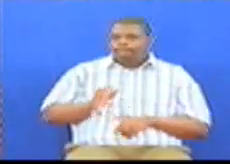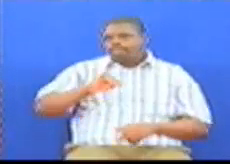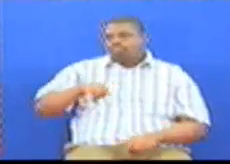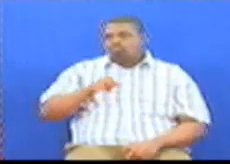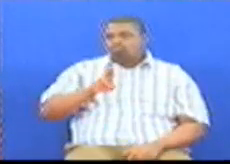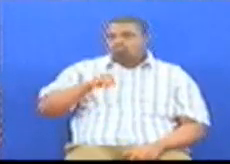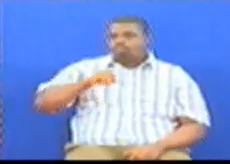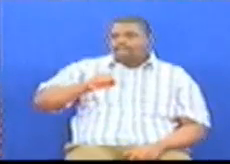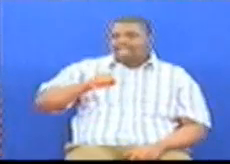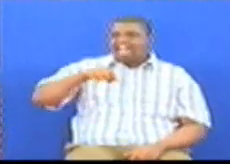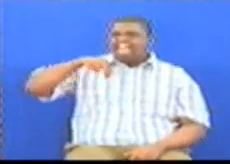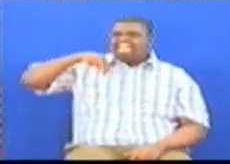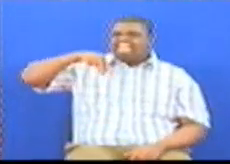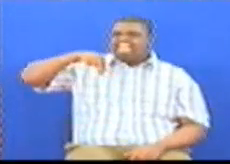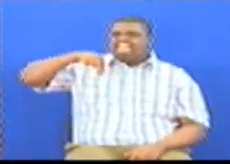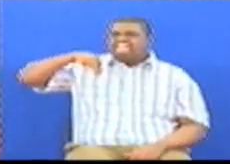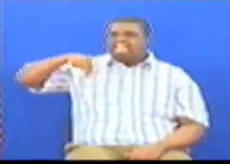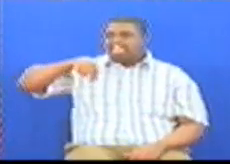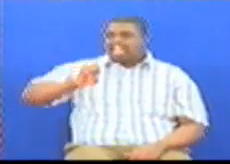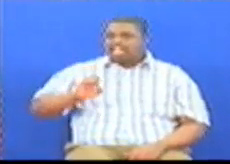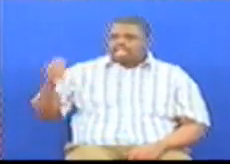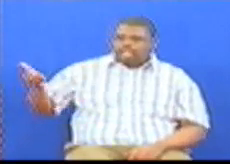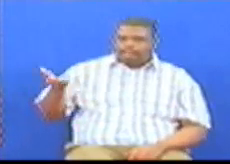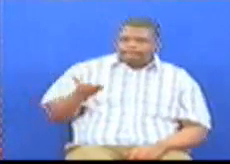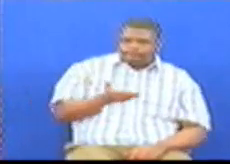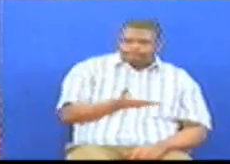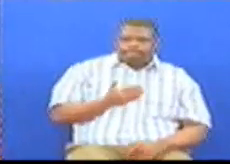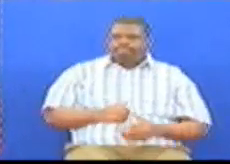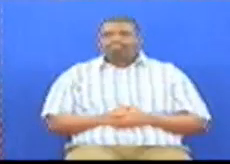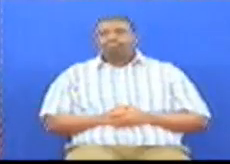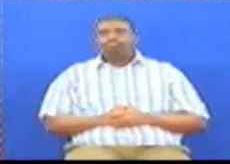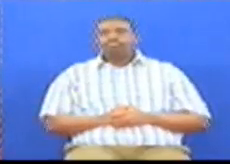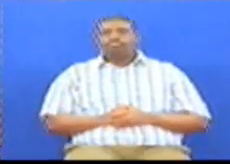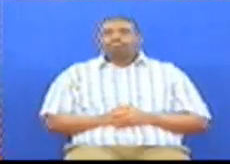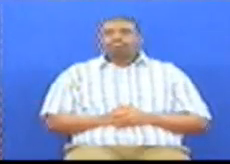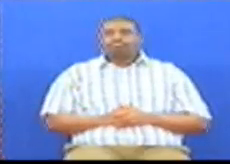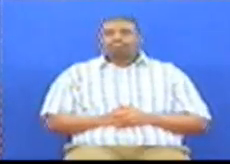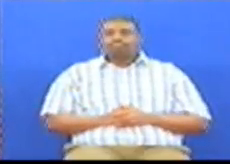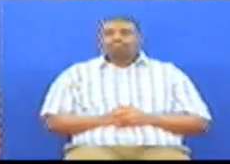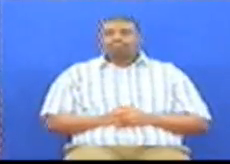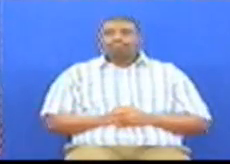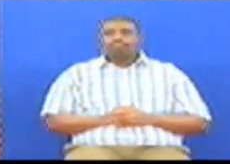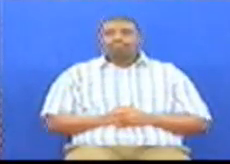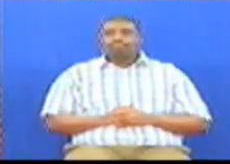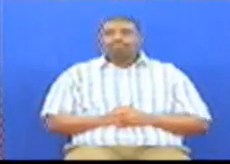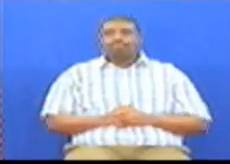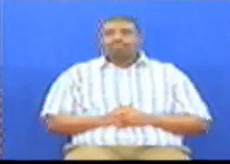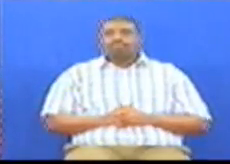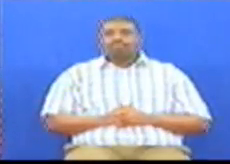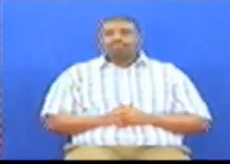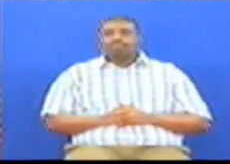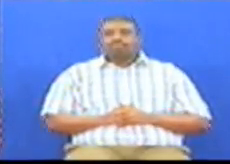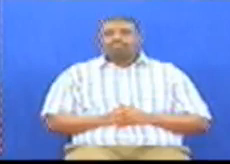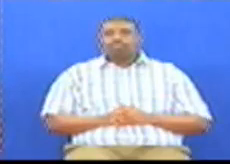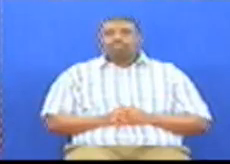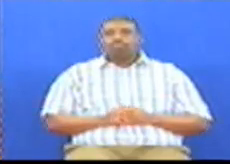Jumanne Miraji Mtaturu, atafuatiwa na Mheshimiwa Peter Msigwa, tutamalizia na Mheshimiwa